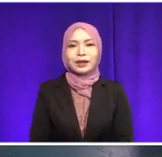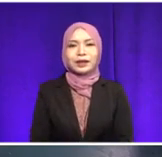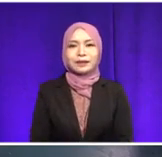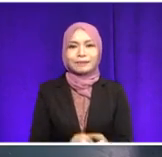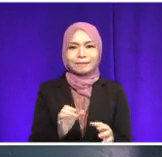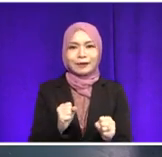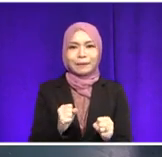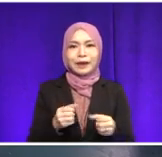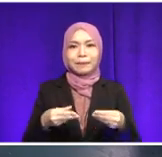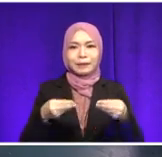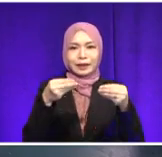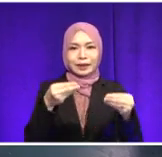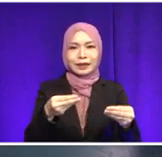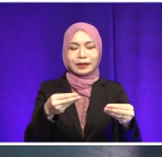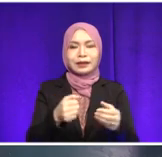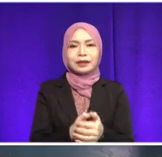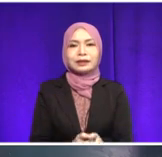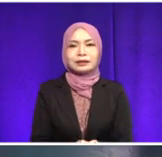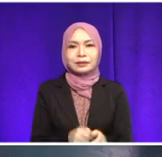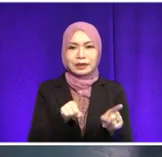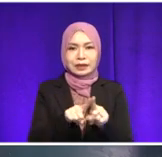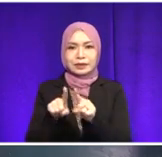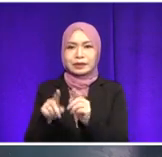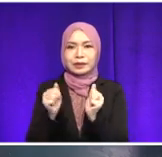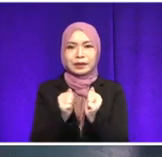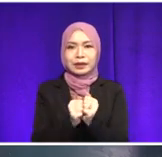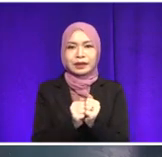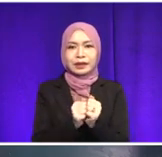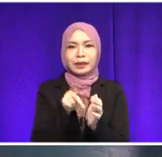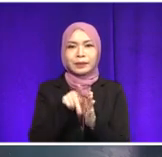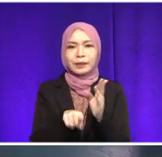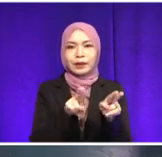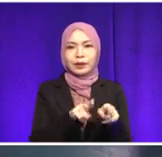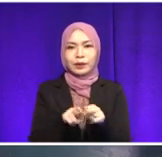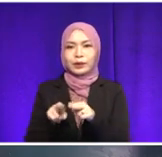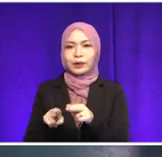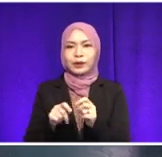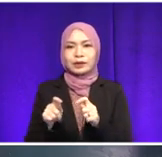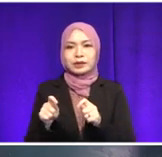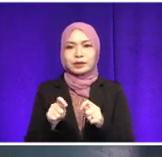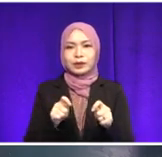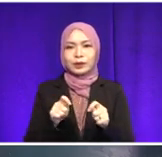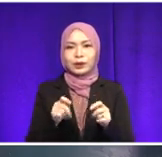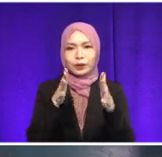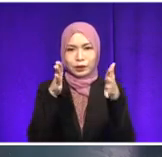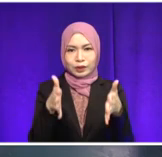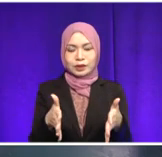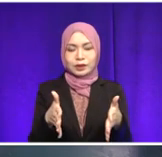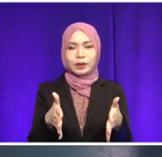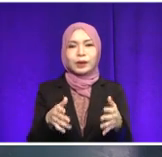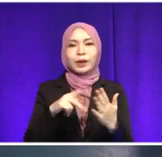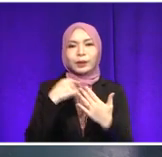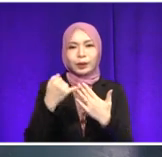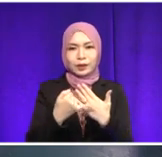maklumat yang khusus tentang Project tadi jadi komunikasi antara pelanggan